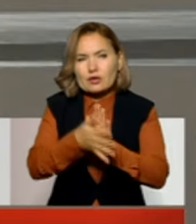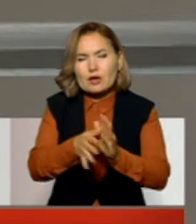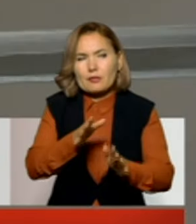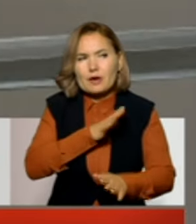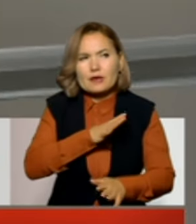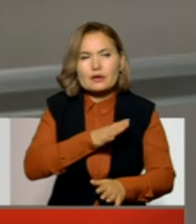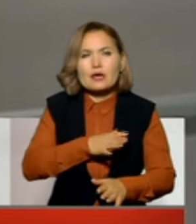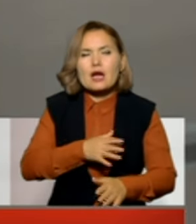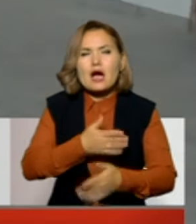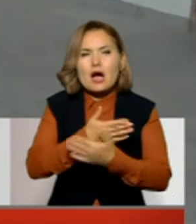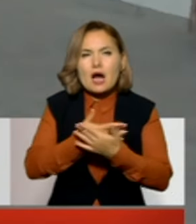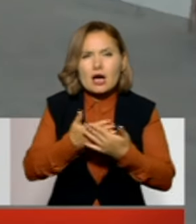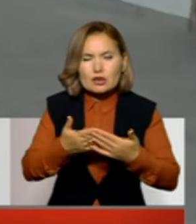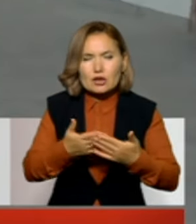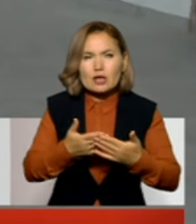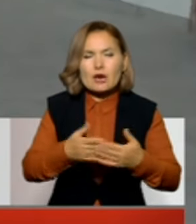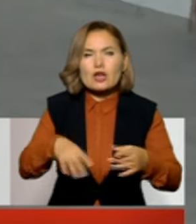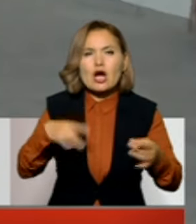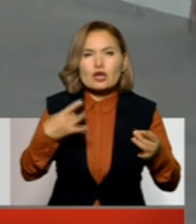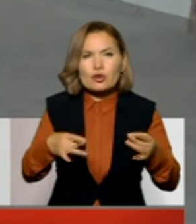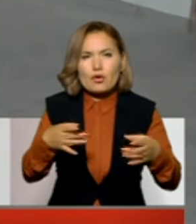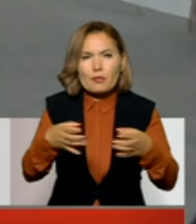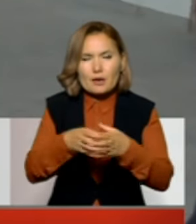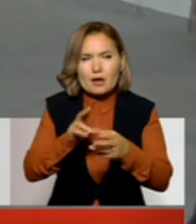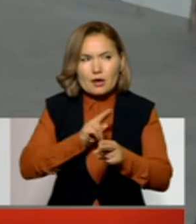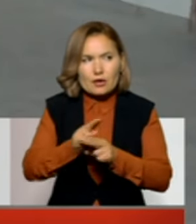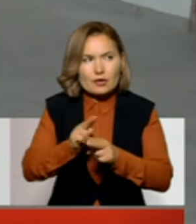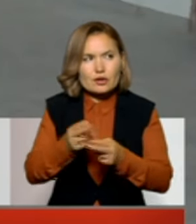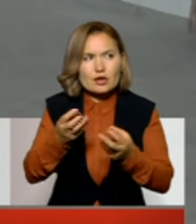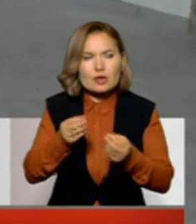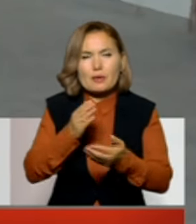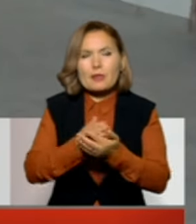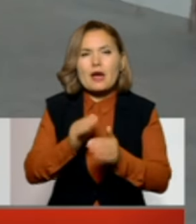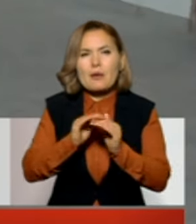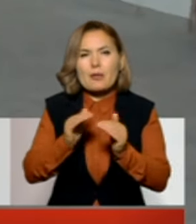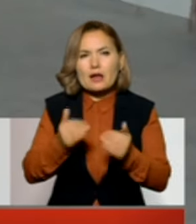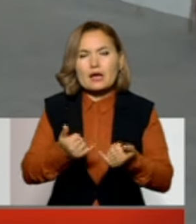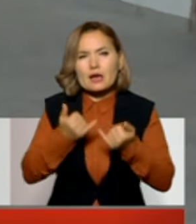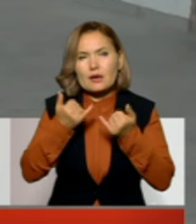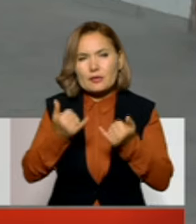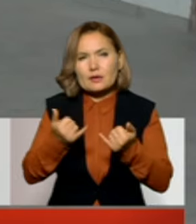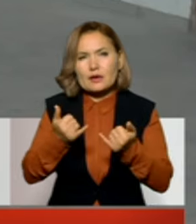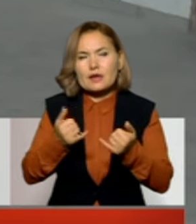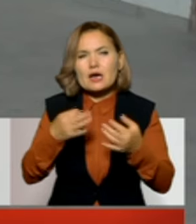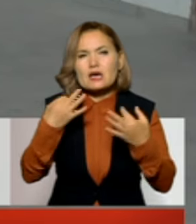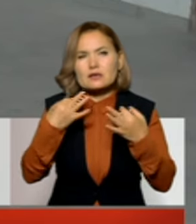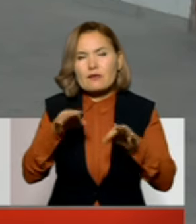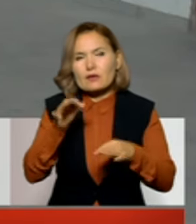үйірме жұмыстары бізде домбыра үйірмесі, сосын балаларға балалардың бос